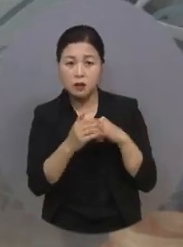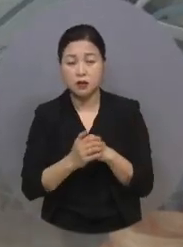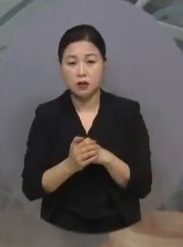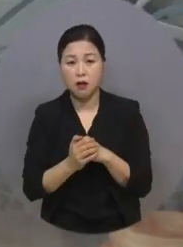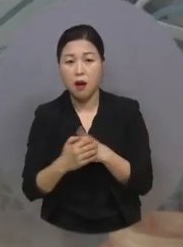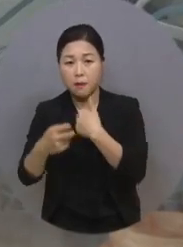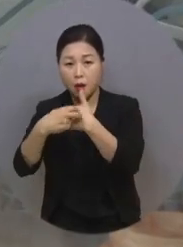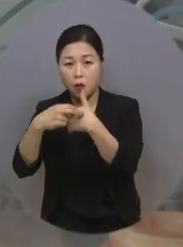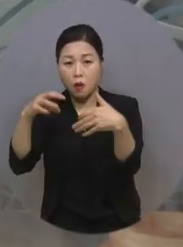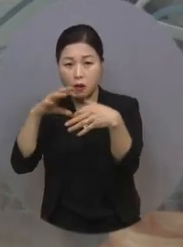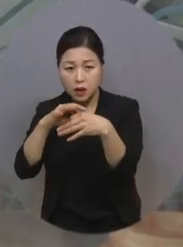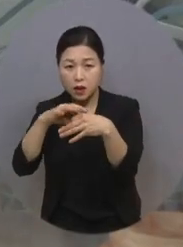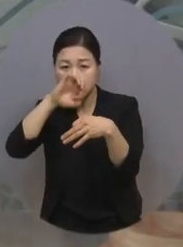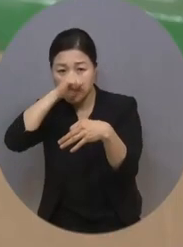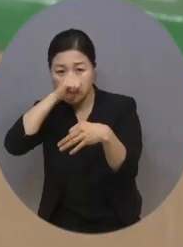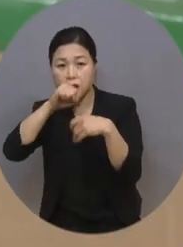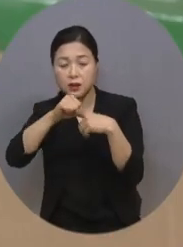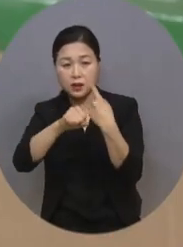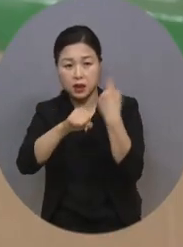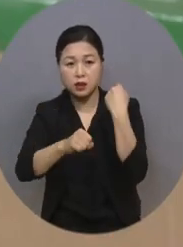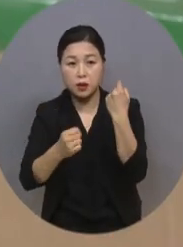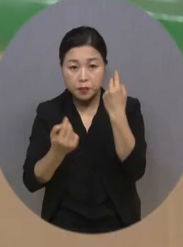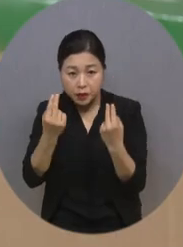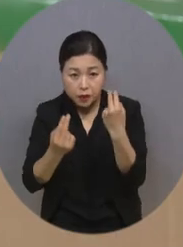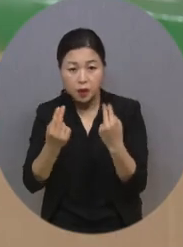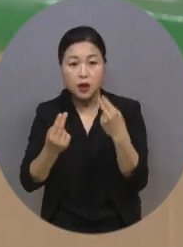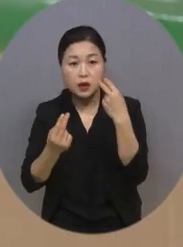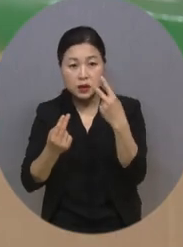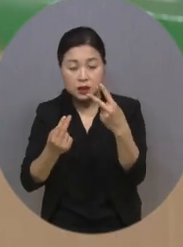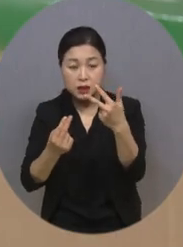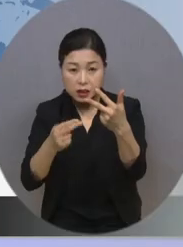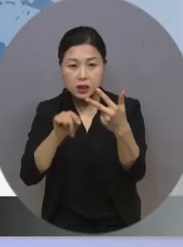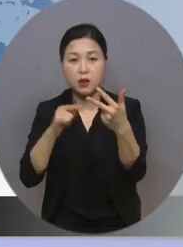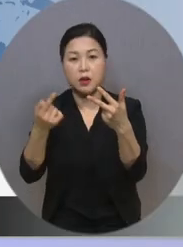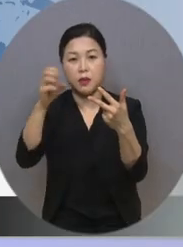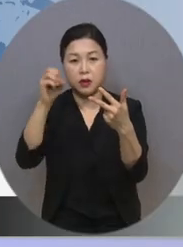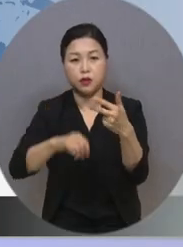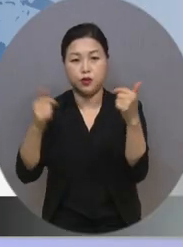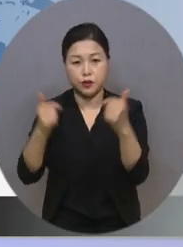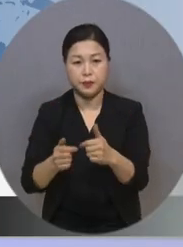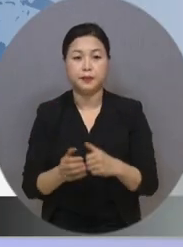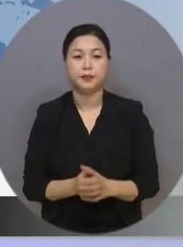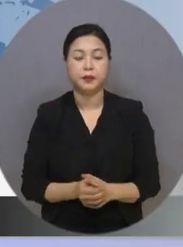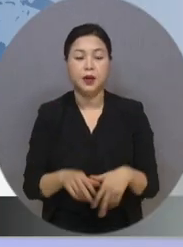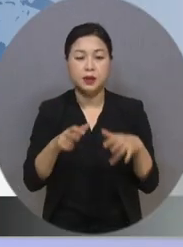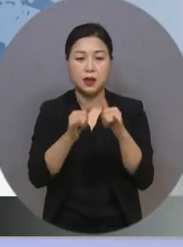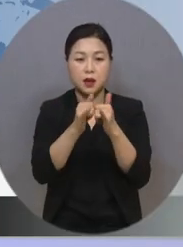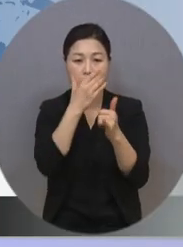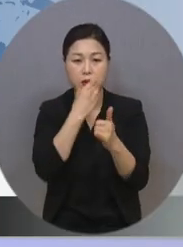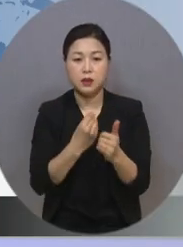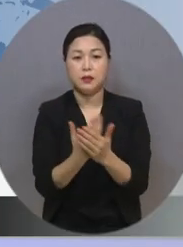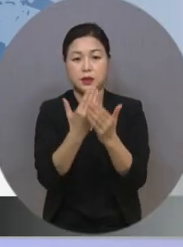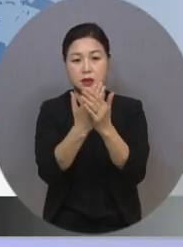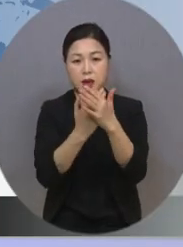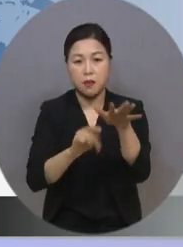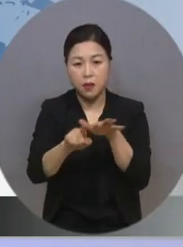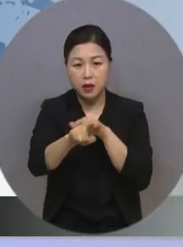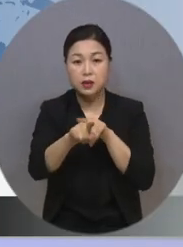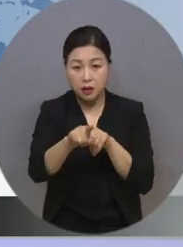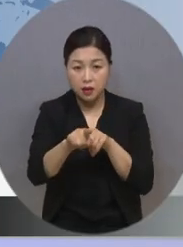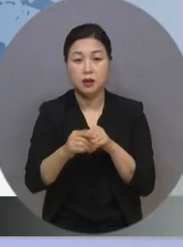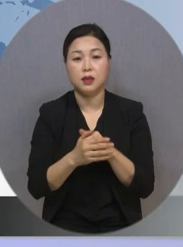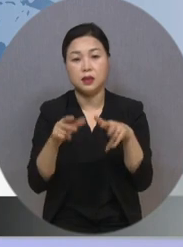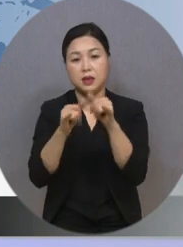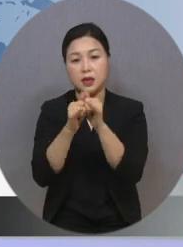예산은 전년 대비 7.1% 감소했습니다. 장애인 복지 발전에 앞장서는 장애인